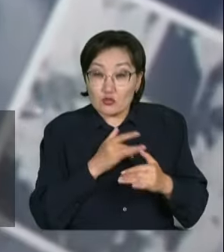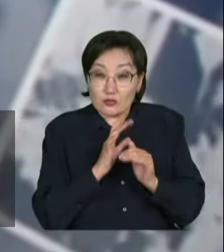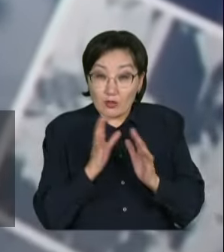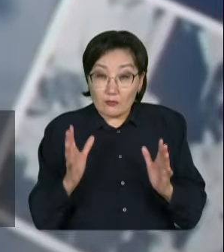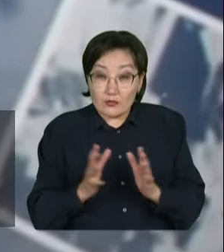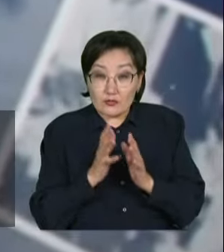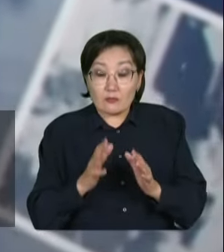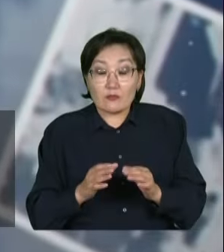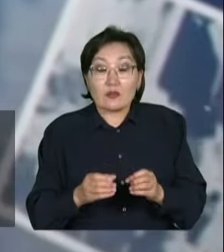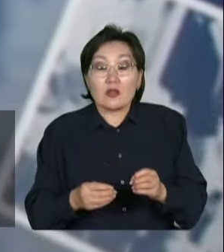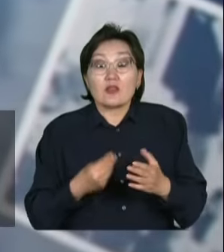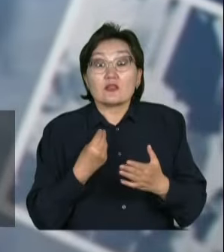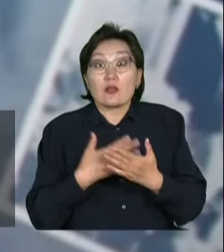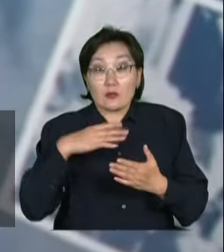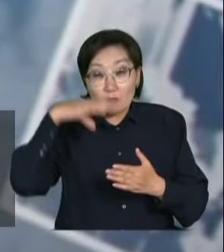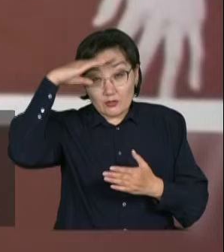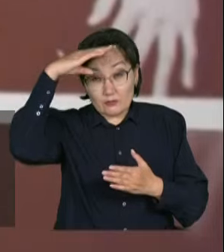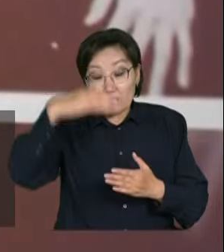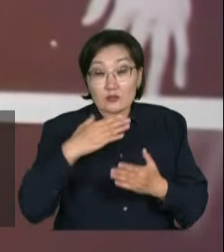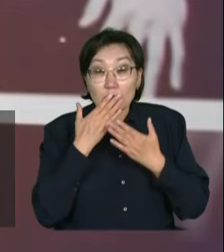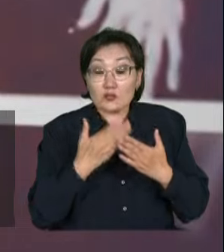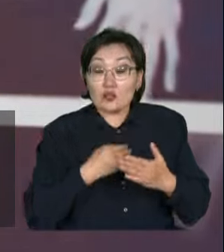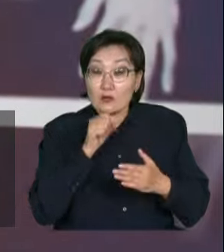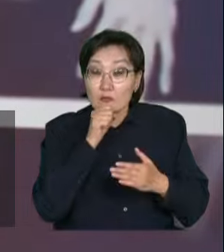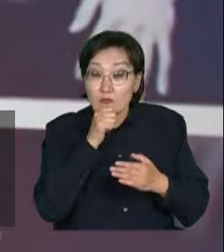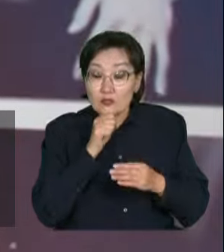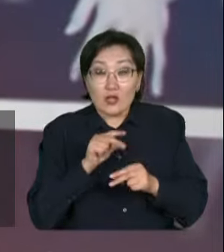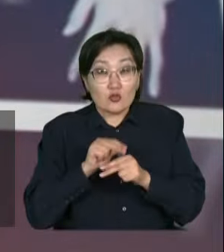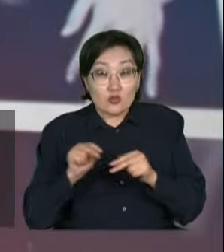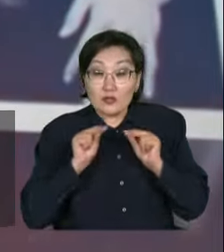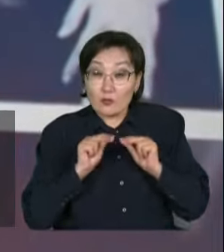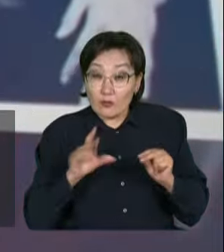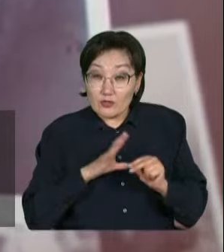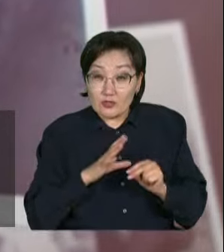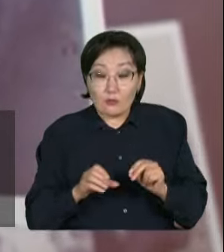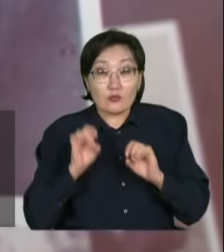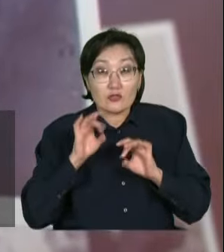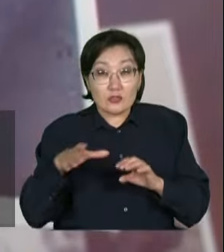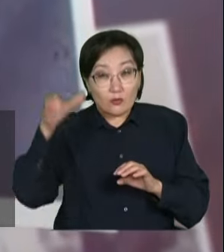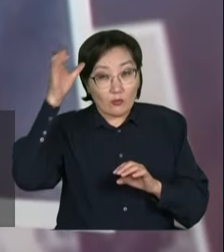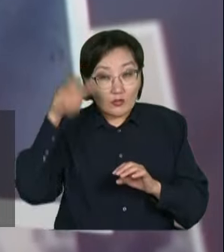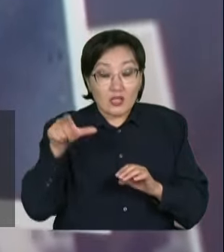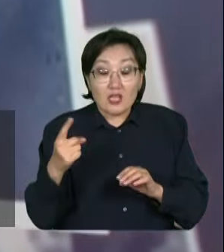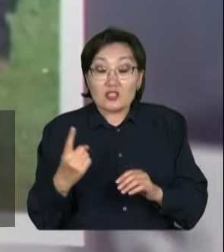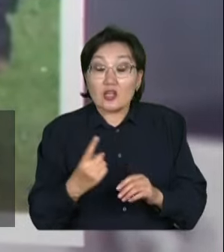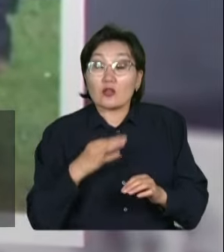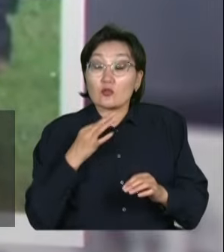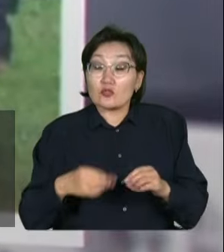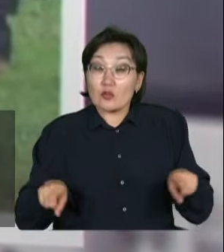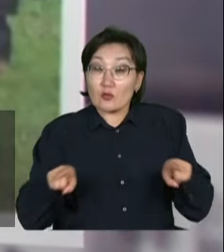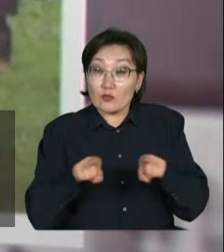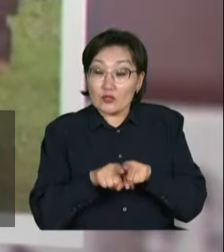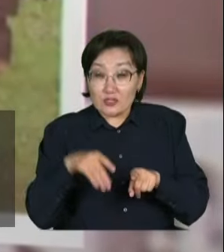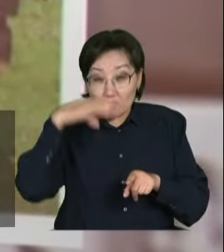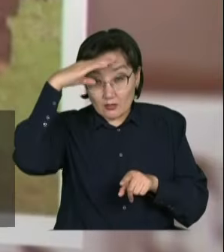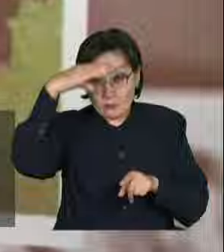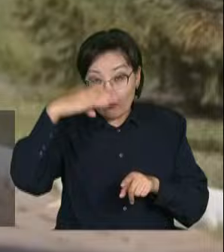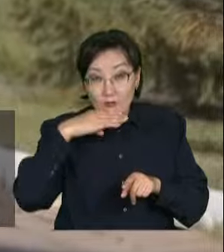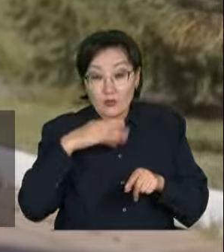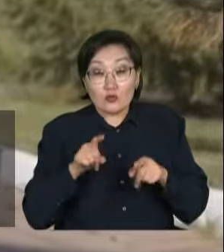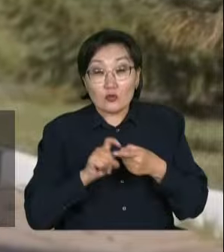Асыл әке сүйікті ата болып қана қоймай, ақылшы ұстаз болды. Белгілі академиктің жалғыз ұлы дәл осылай деп әкесі туралы